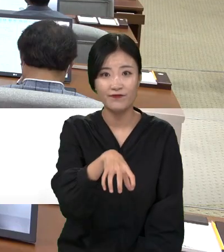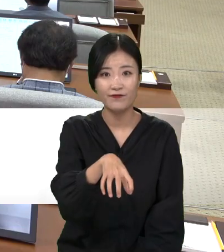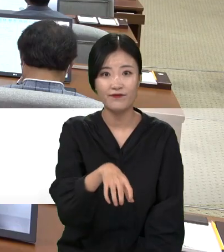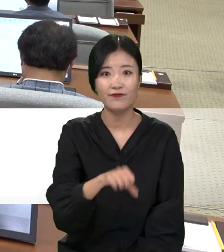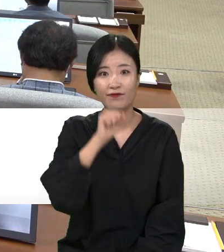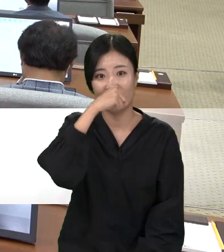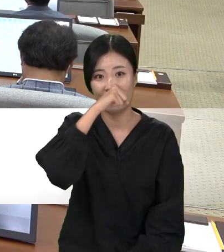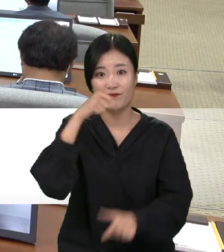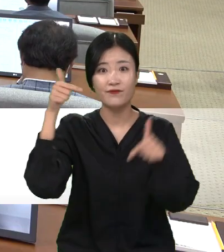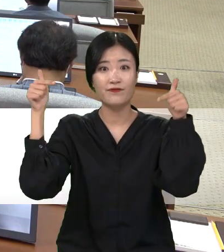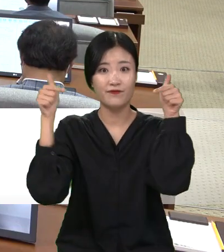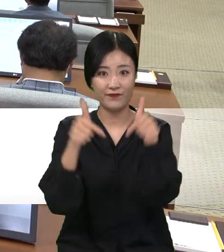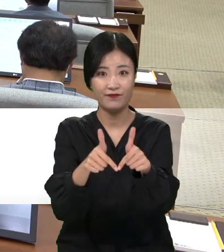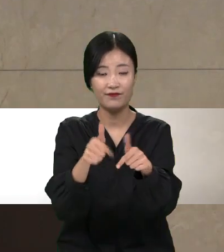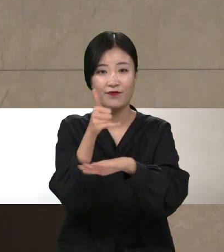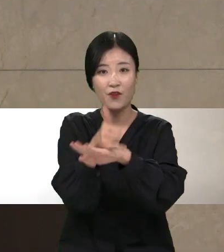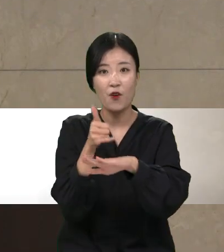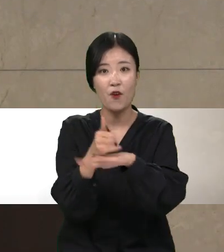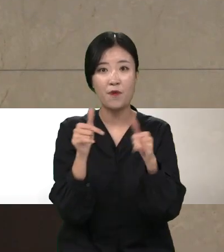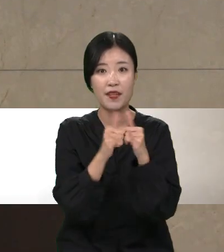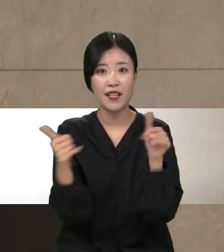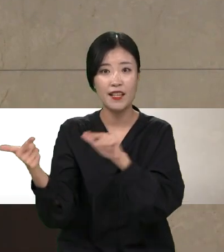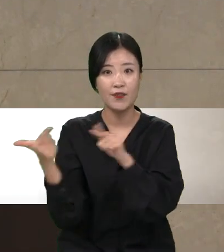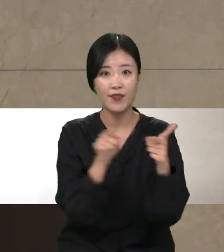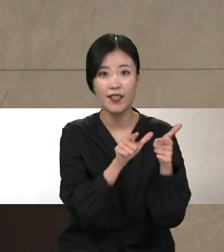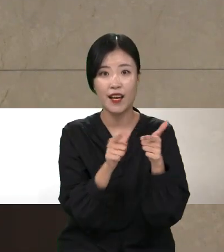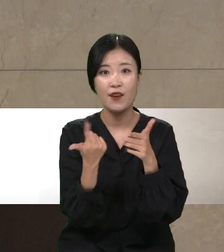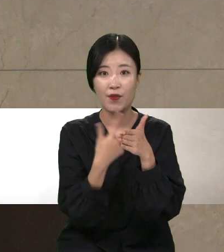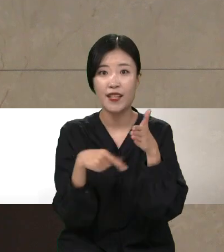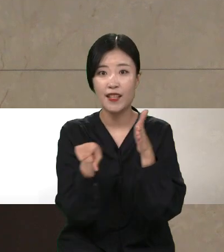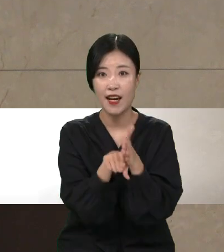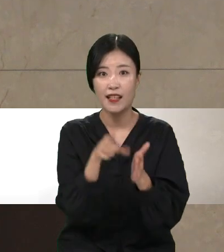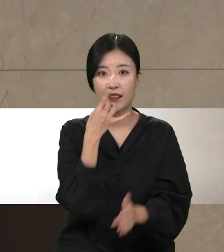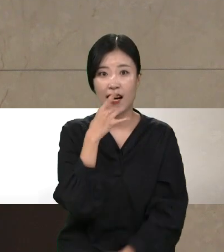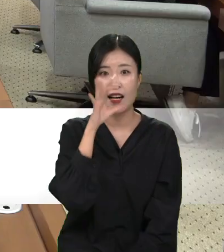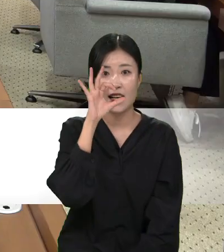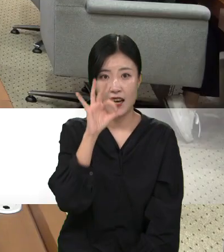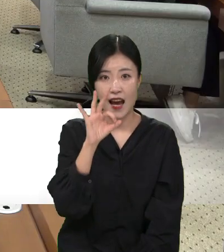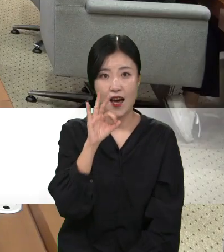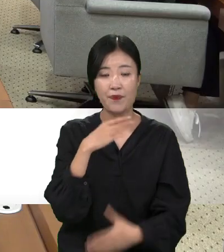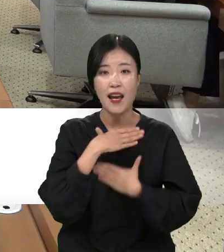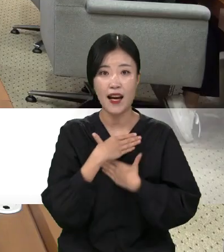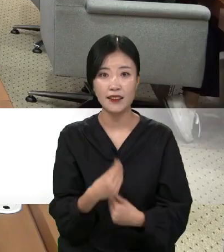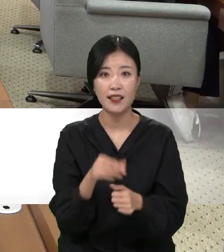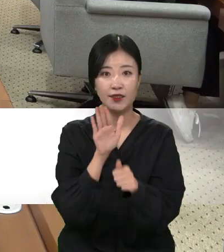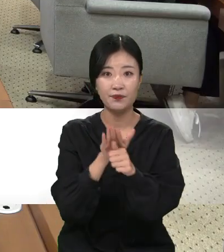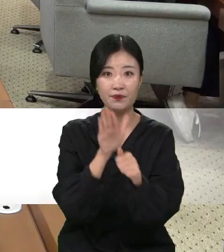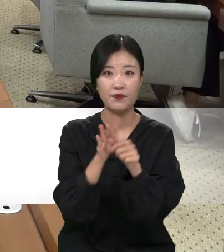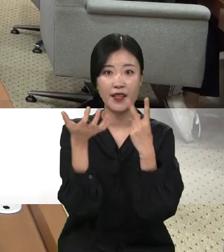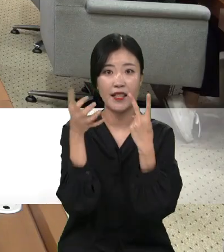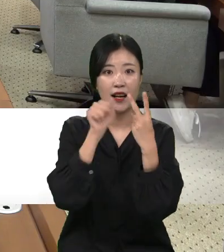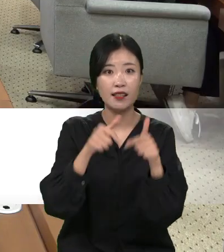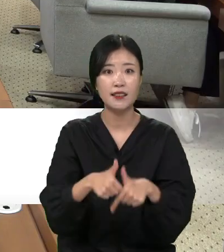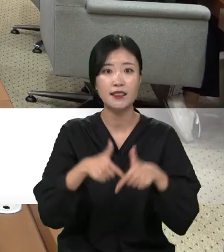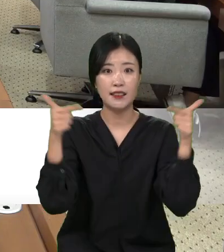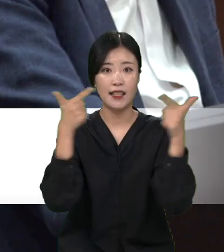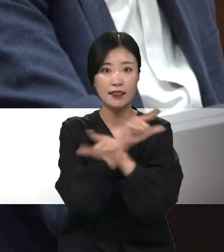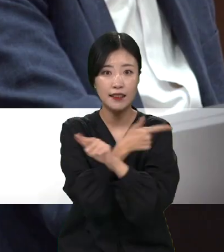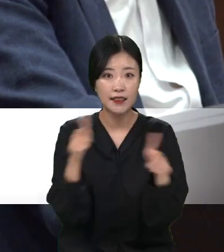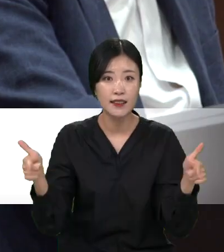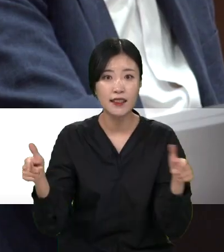1억 488 13,000원 을 감액 하고 농업인을 위한 벼 수매가 보전 지원에 2억원을 증액하는 등